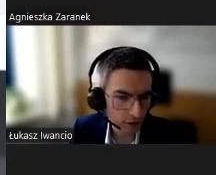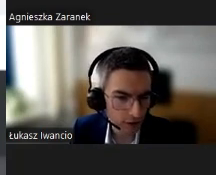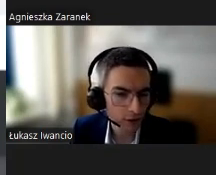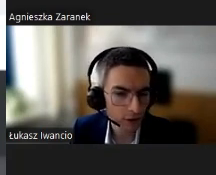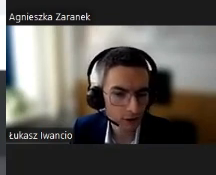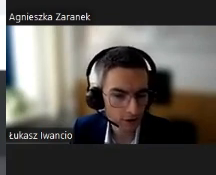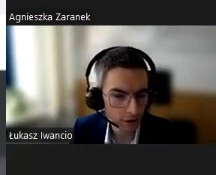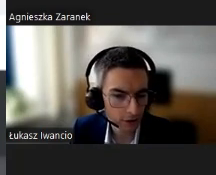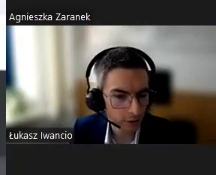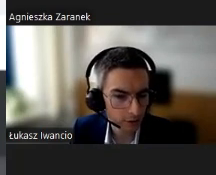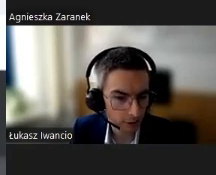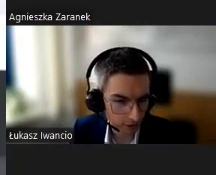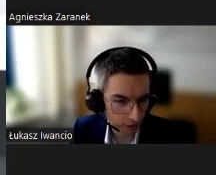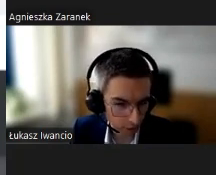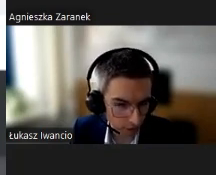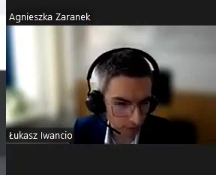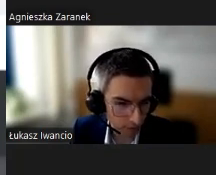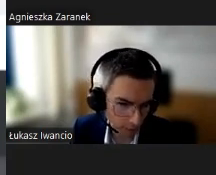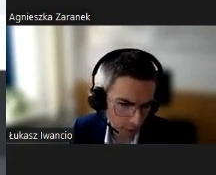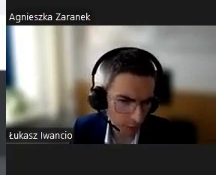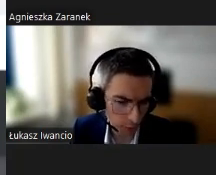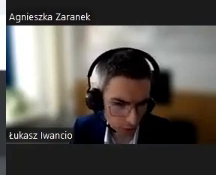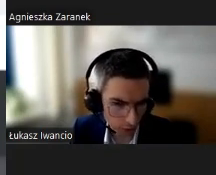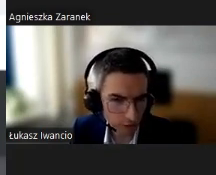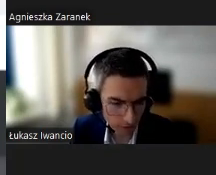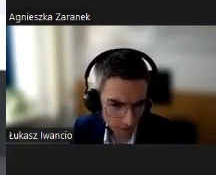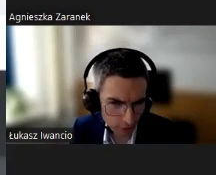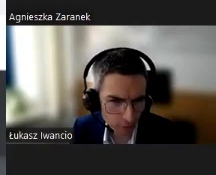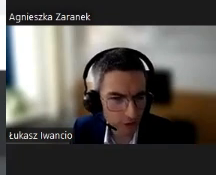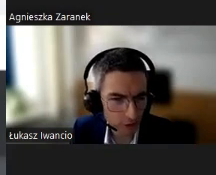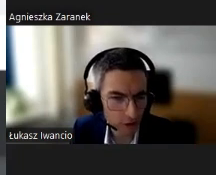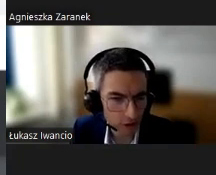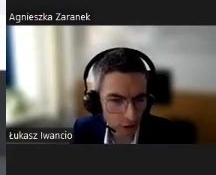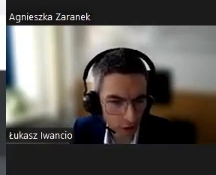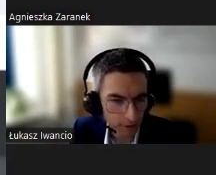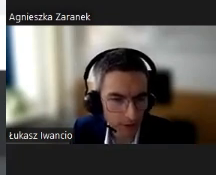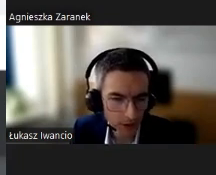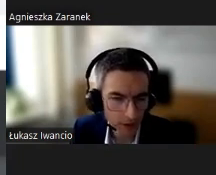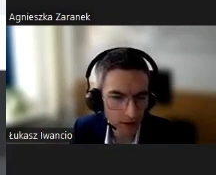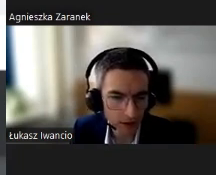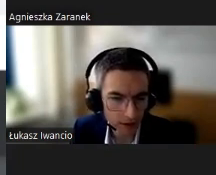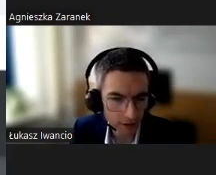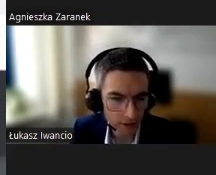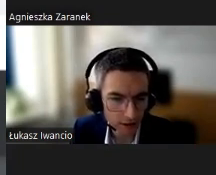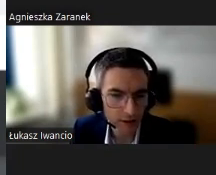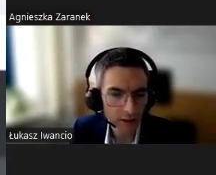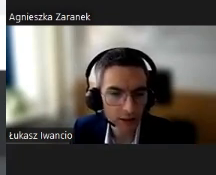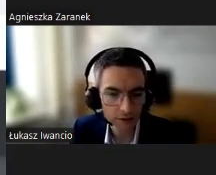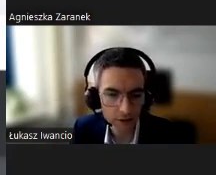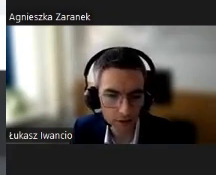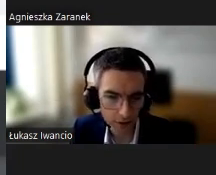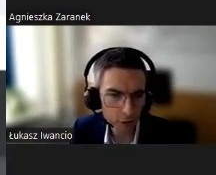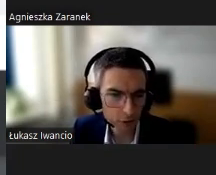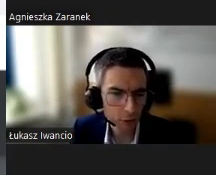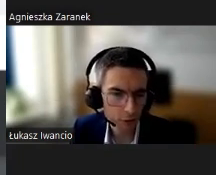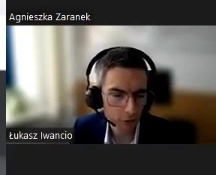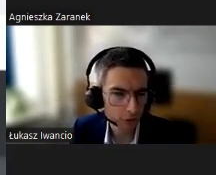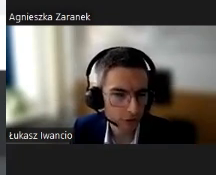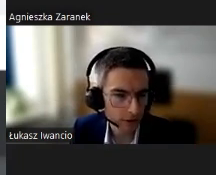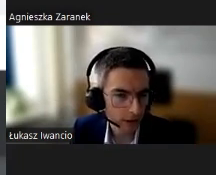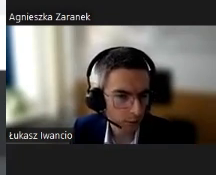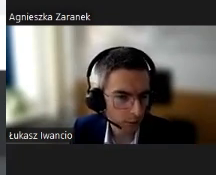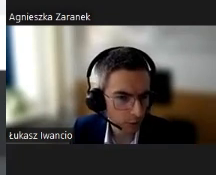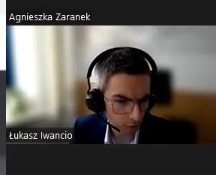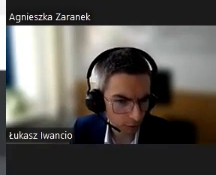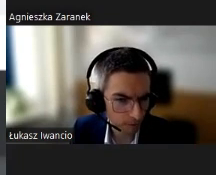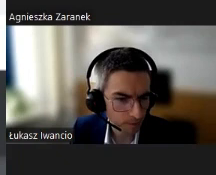od którego oczekujemy dostępności. W przypadku szkoły, no to właśnie do tej szkoły należy ten wniosek złożyć. To są